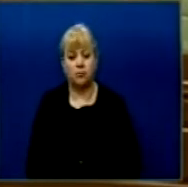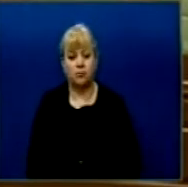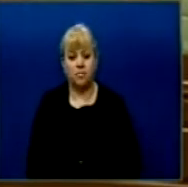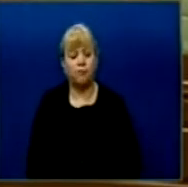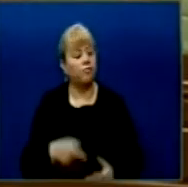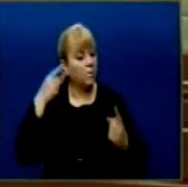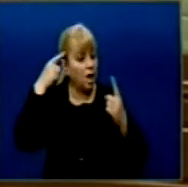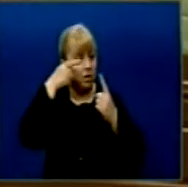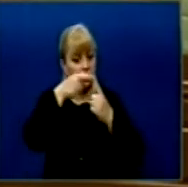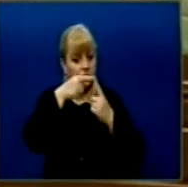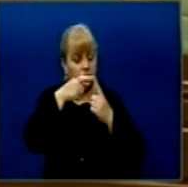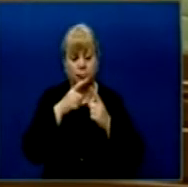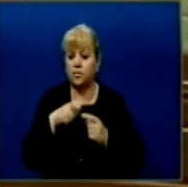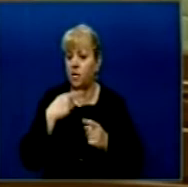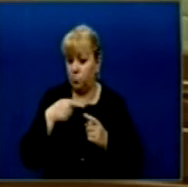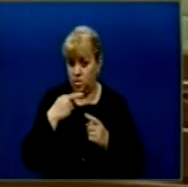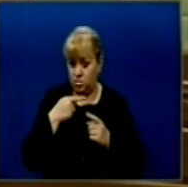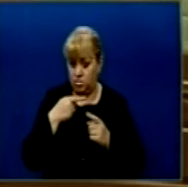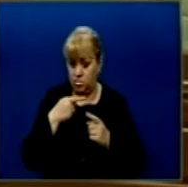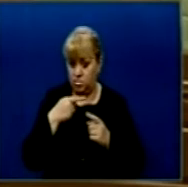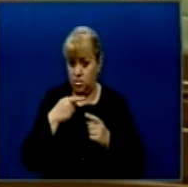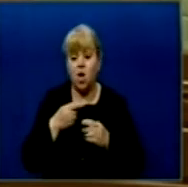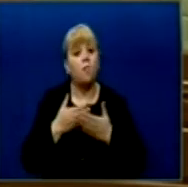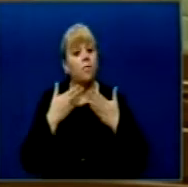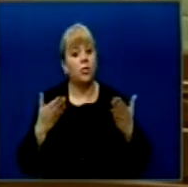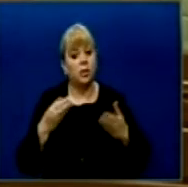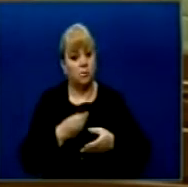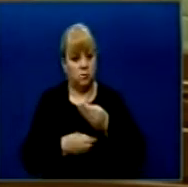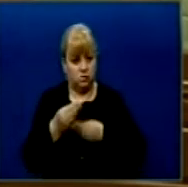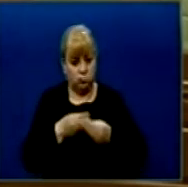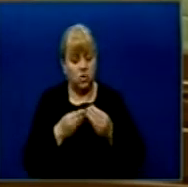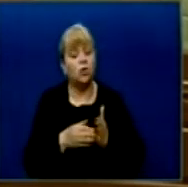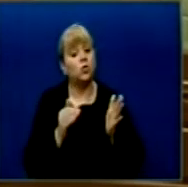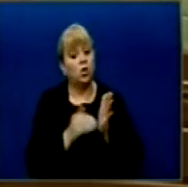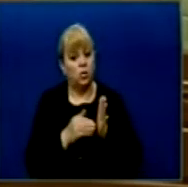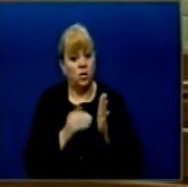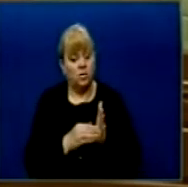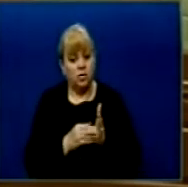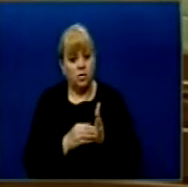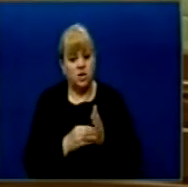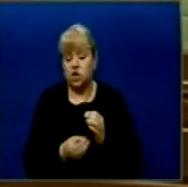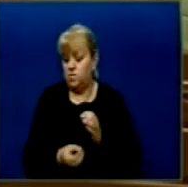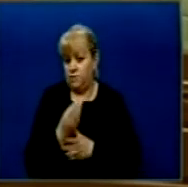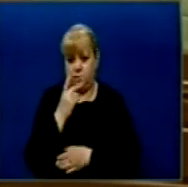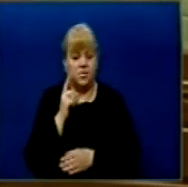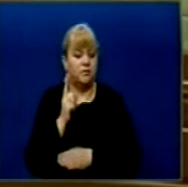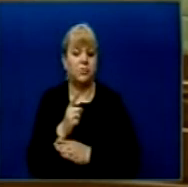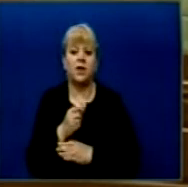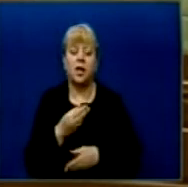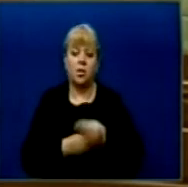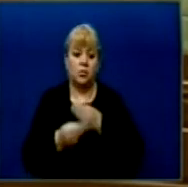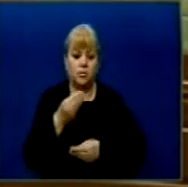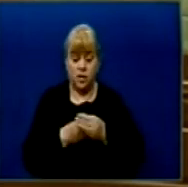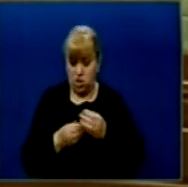synim, kur flasim për modelin ekonomik, duhet jetë zhvillimi ekonomik, për shkak se